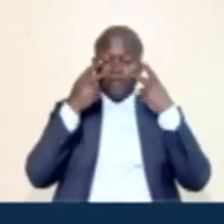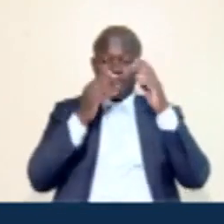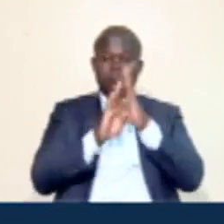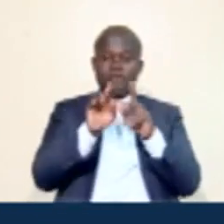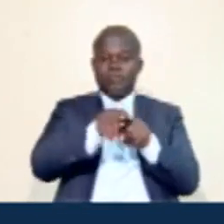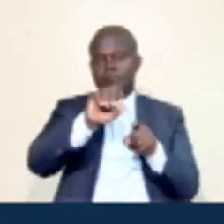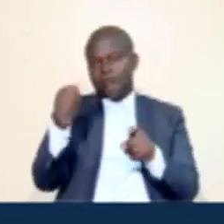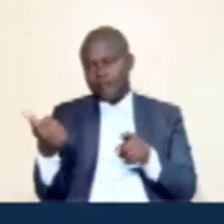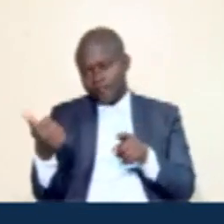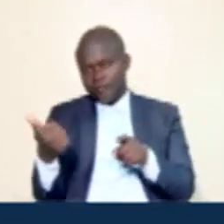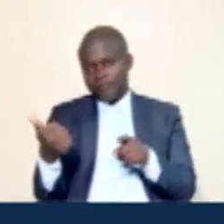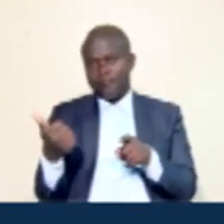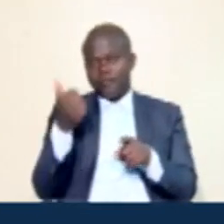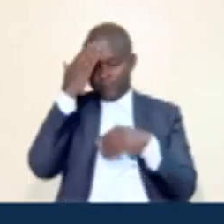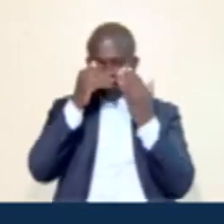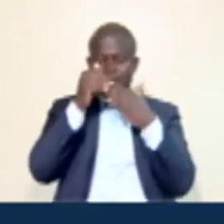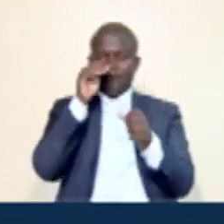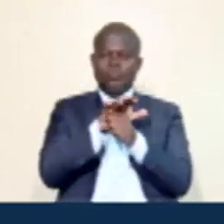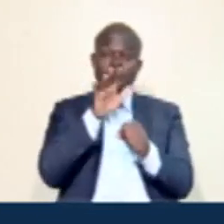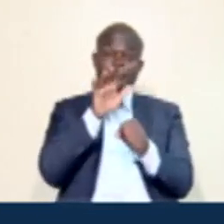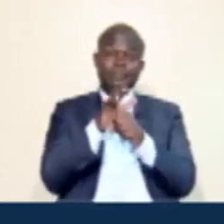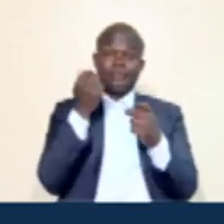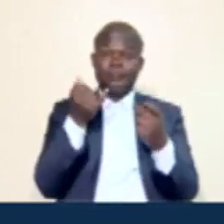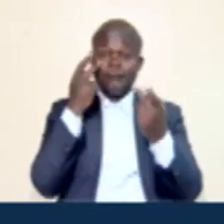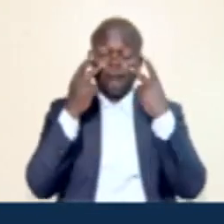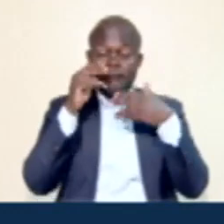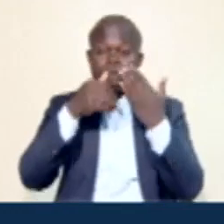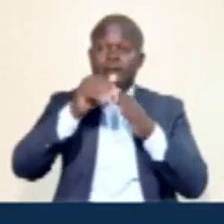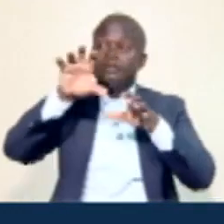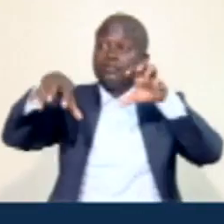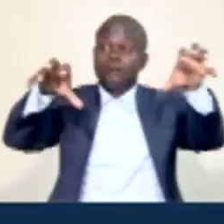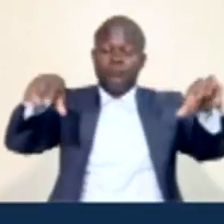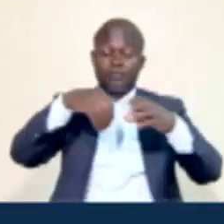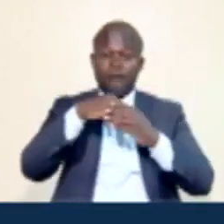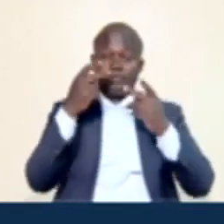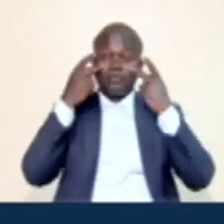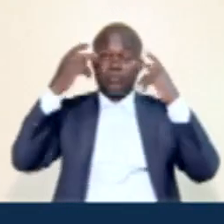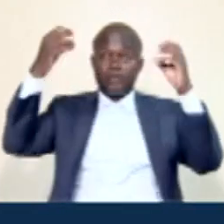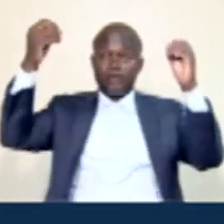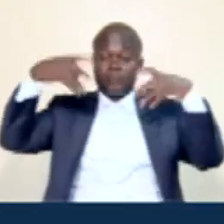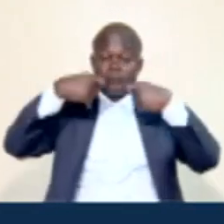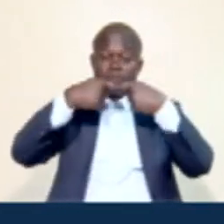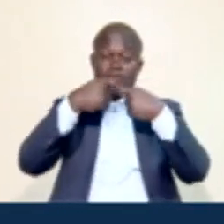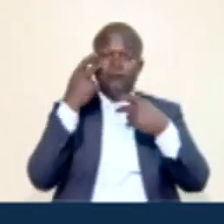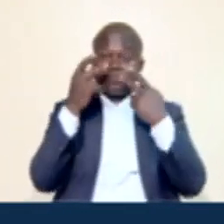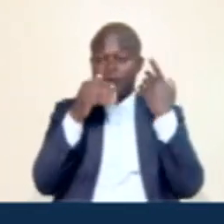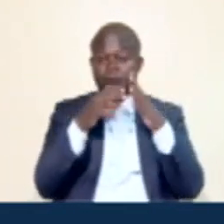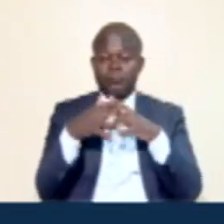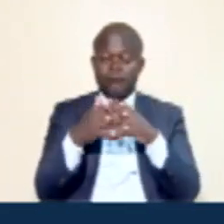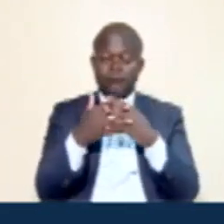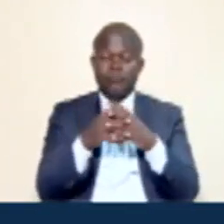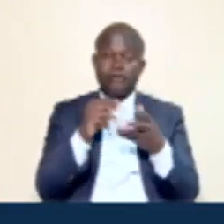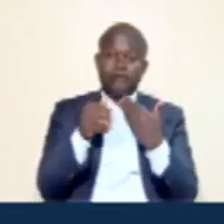nk'abandi kuko kenshi usanga ujya nko ku dusantere ukahasanga umuriro ukabona abandi barafata utumashini